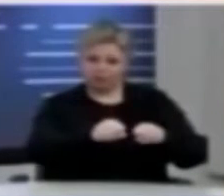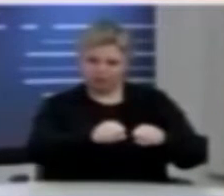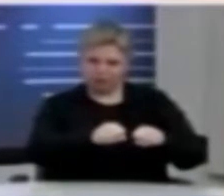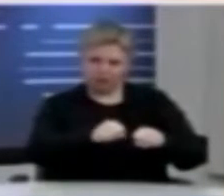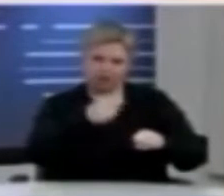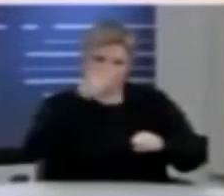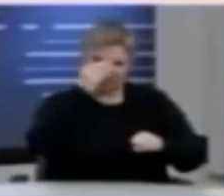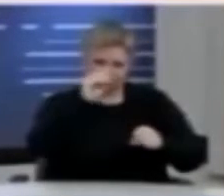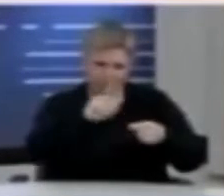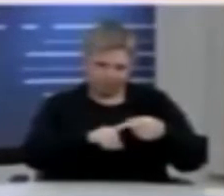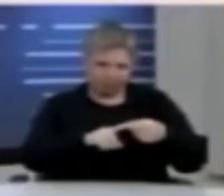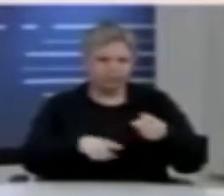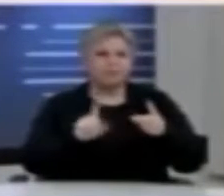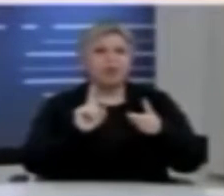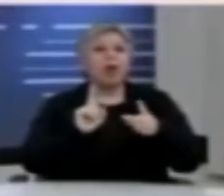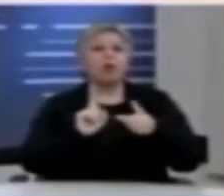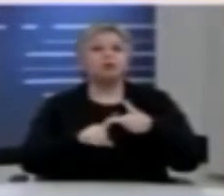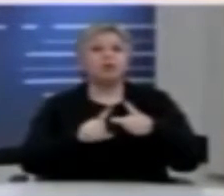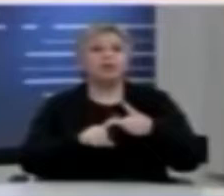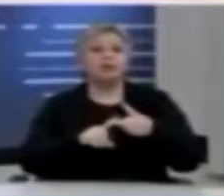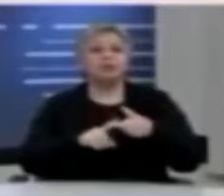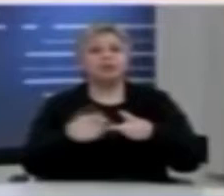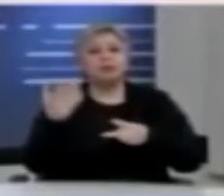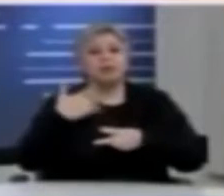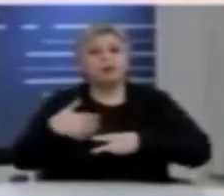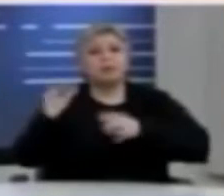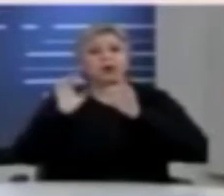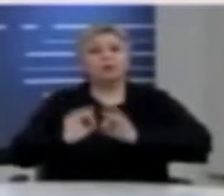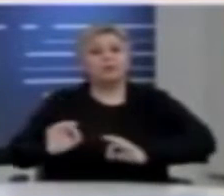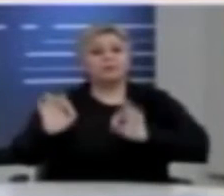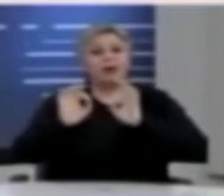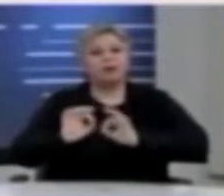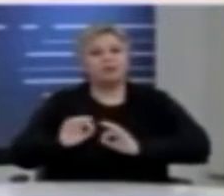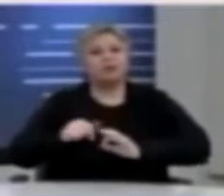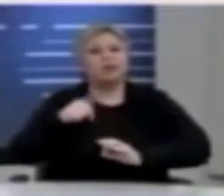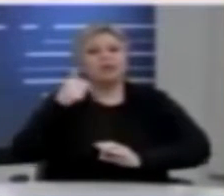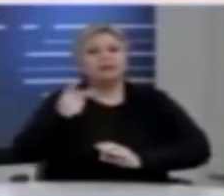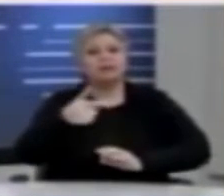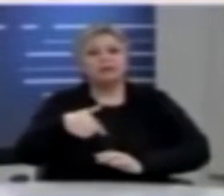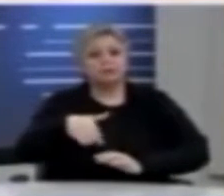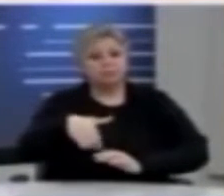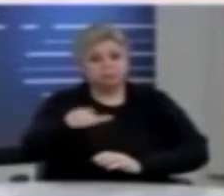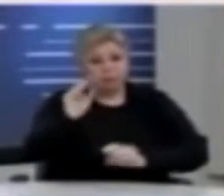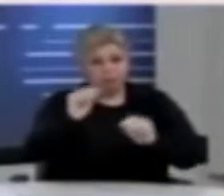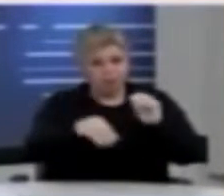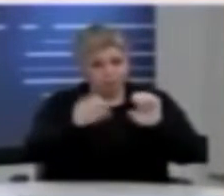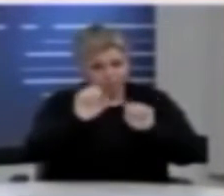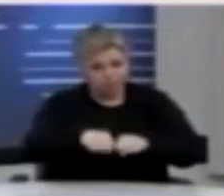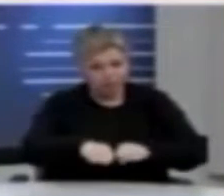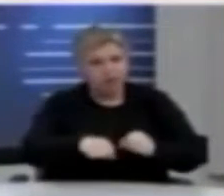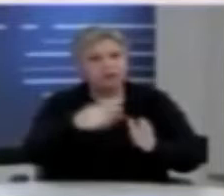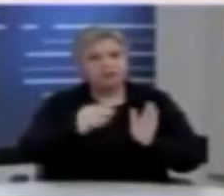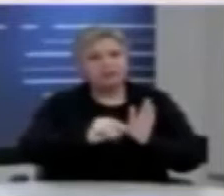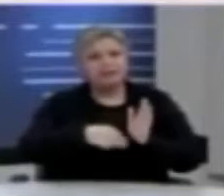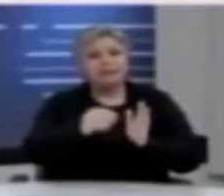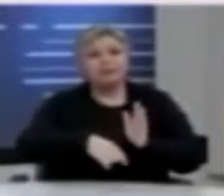δεύτερος, να στρωθεί ο δρόμος για την εθνικά επιζήμια Συμφωνία των Πρεσπών. Και ο